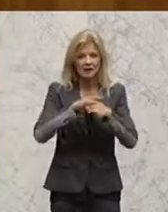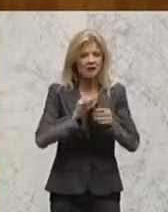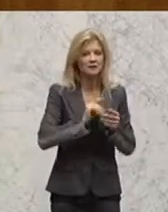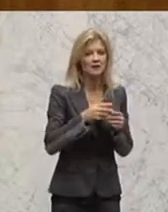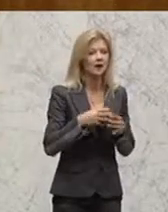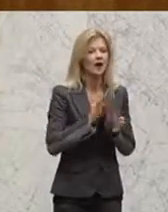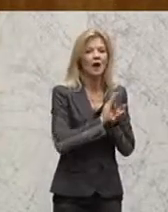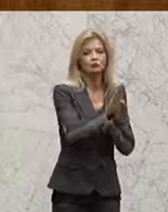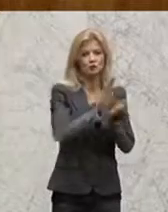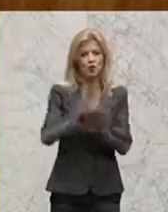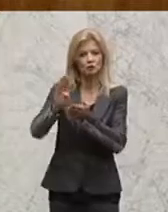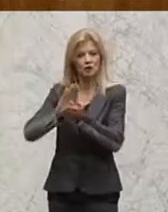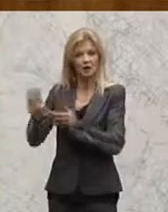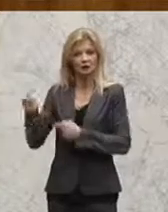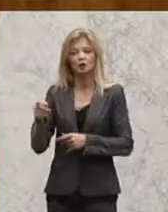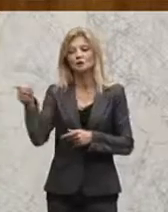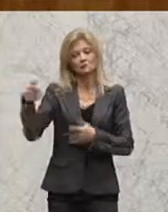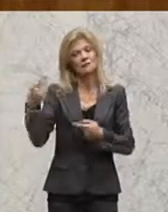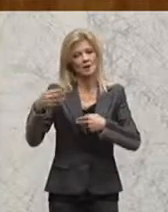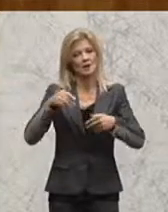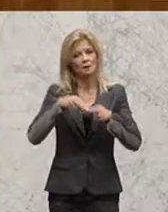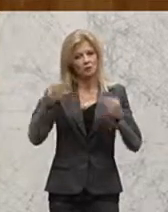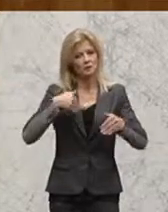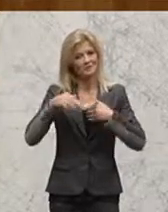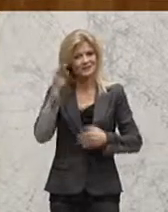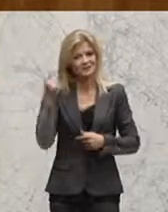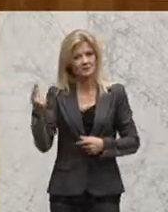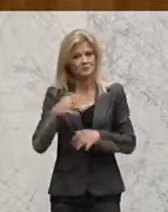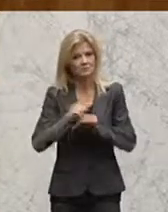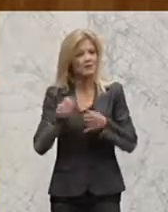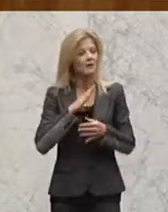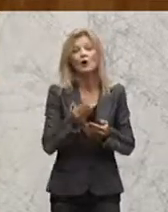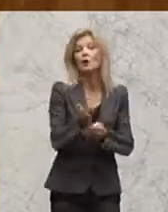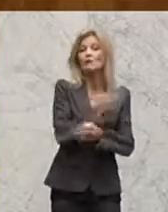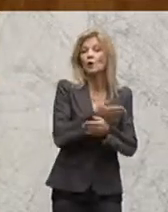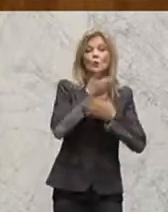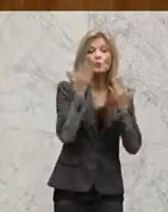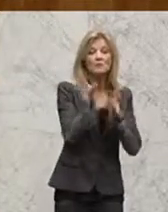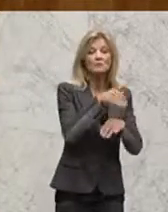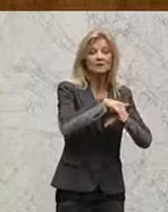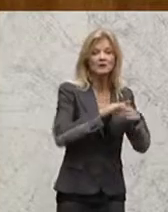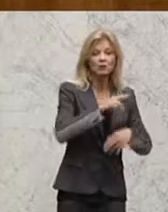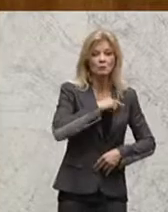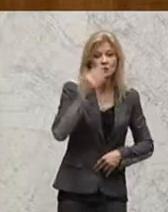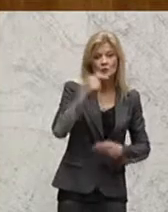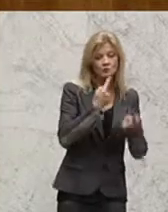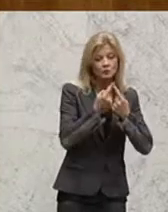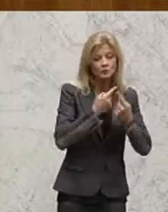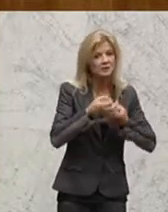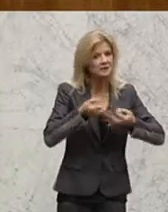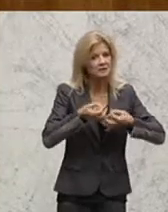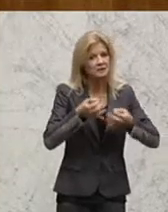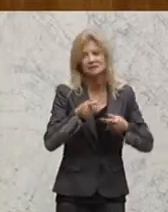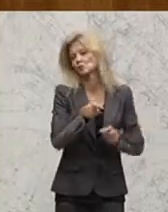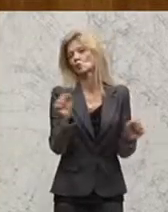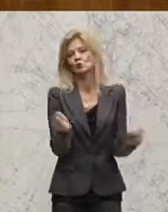man Rücksprache mit den Bürgern vor Ort und mit den Gemeinden vor Ort hält, dann ist das auch ein unhaltbarer Zustand. So kann man